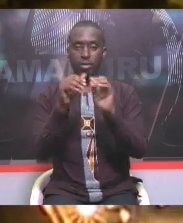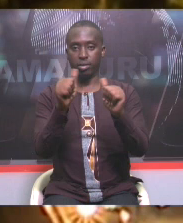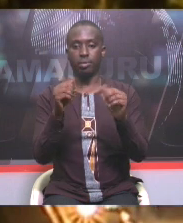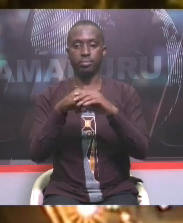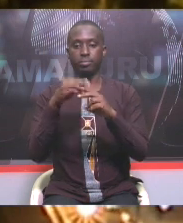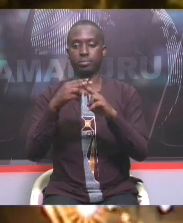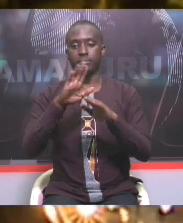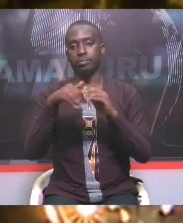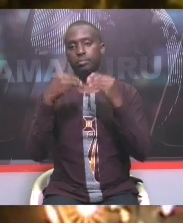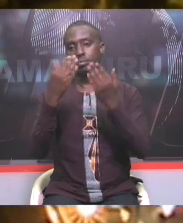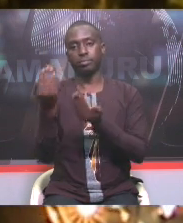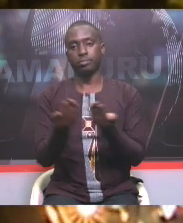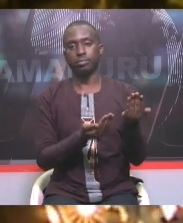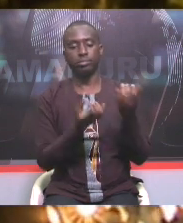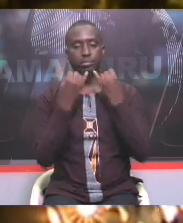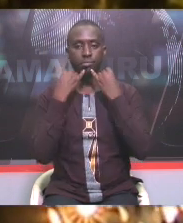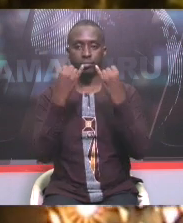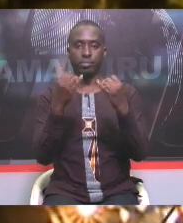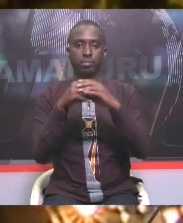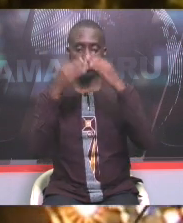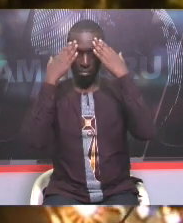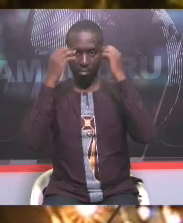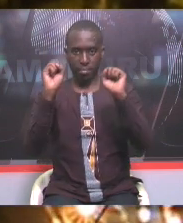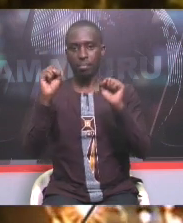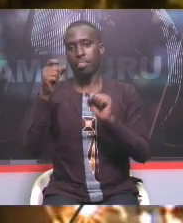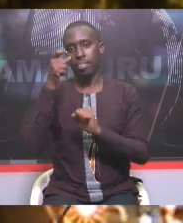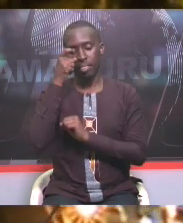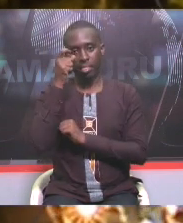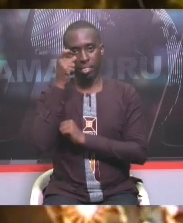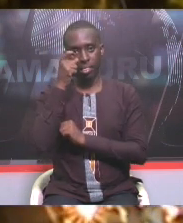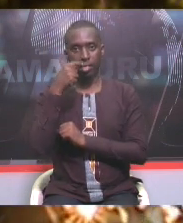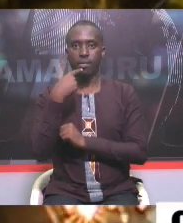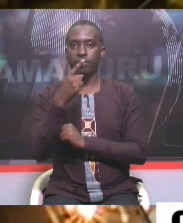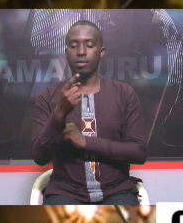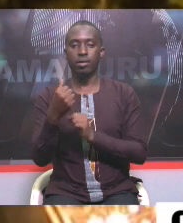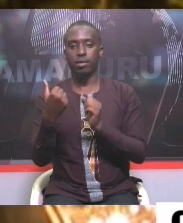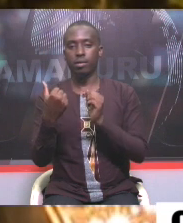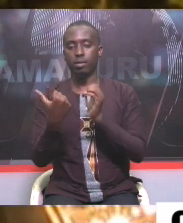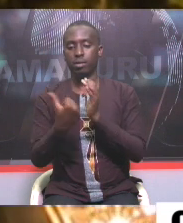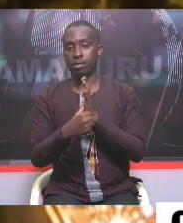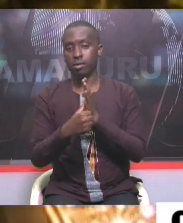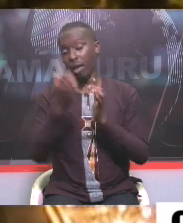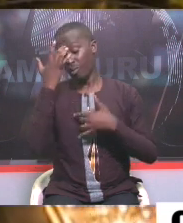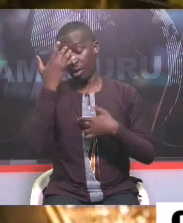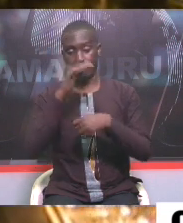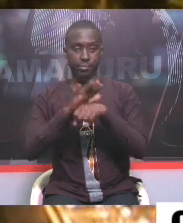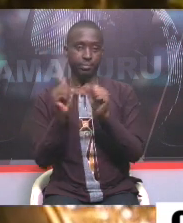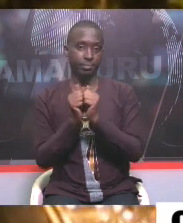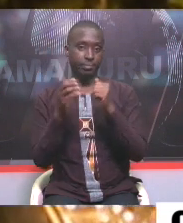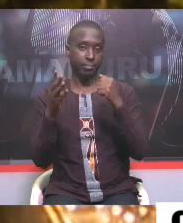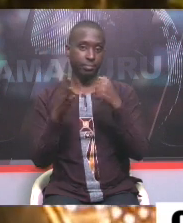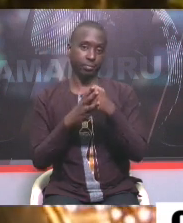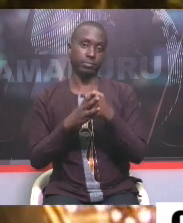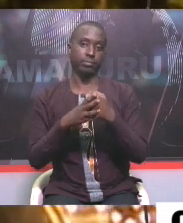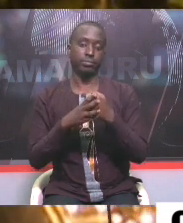bose, reka mbahe ikaze mbabwira ko Perezida wa Repubulika Paul Kagame avuga ko icyorezo cya COVID-19